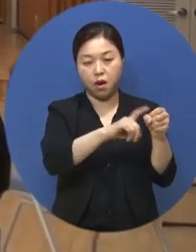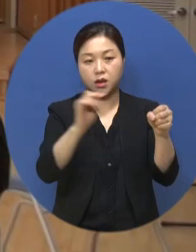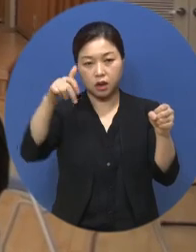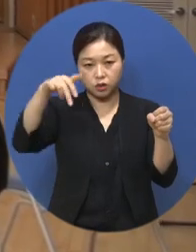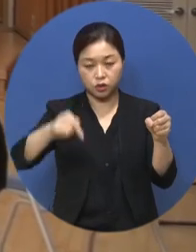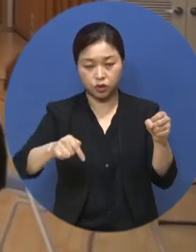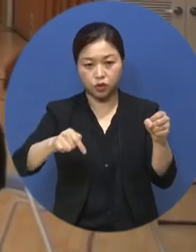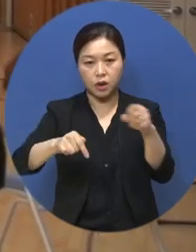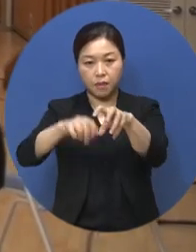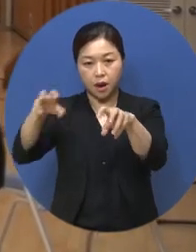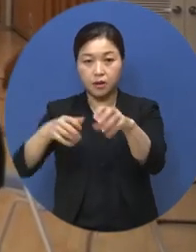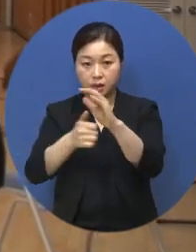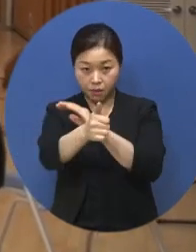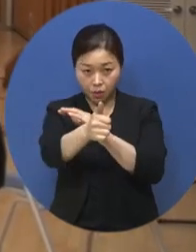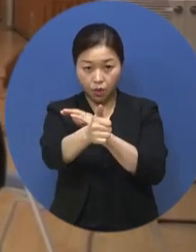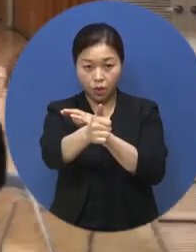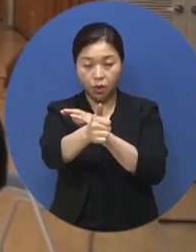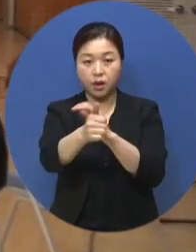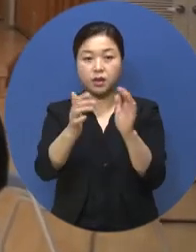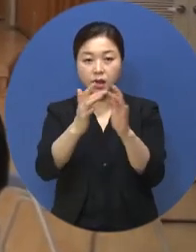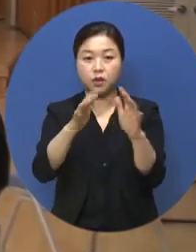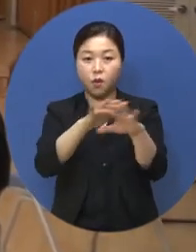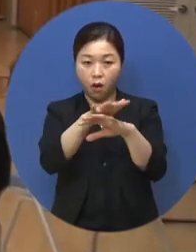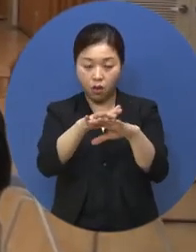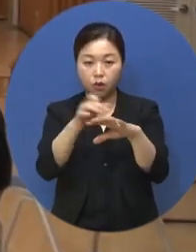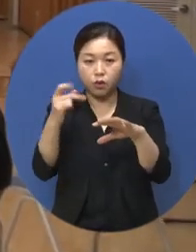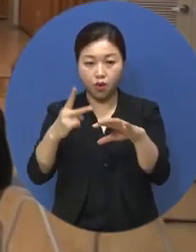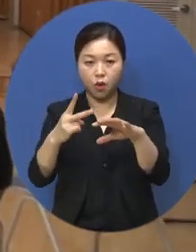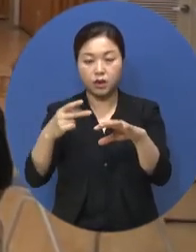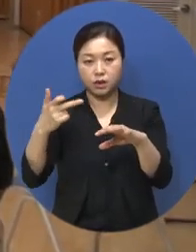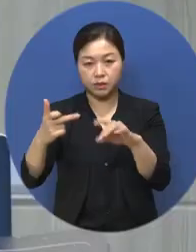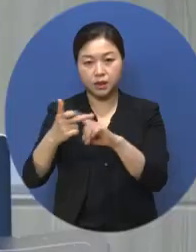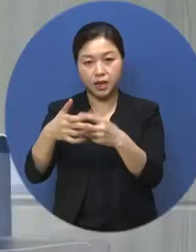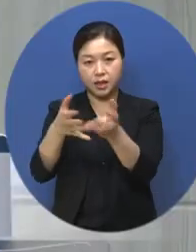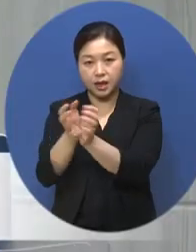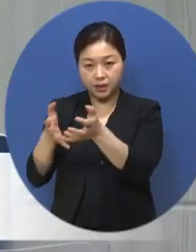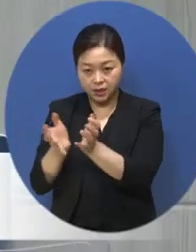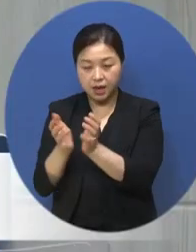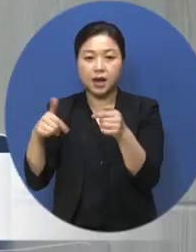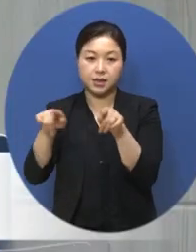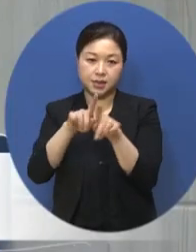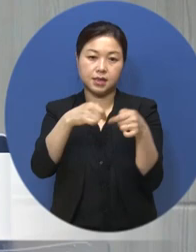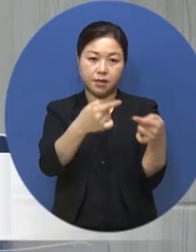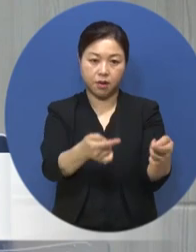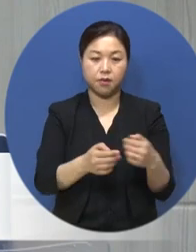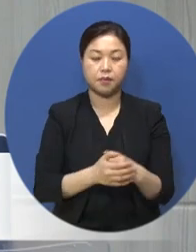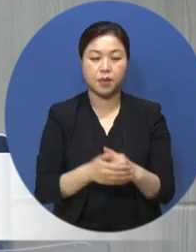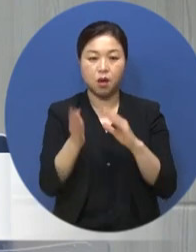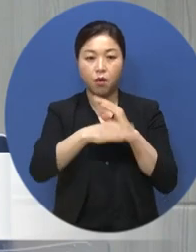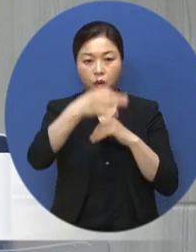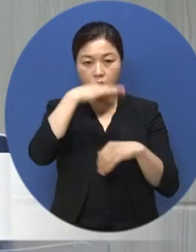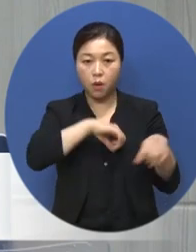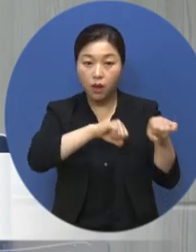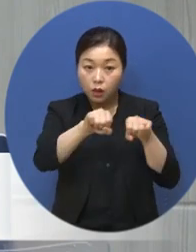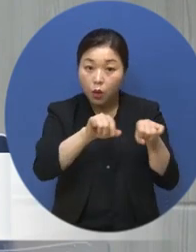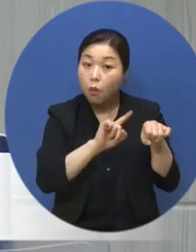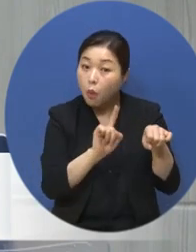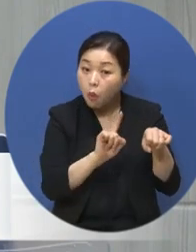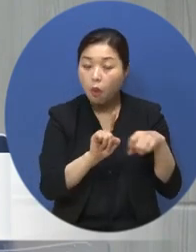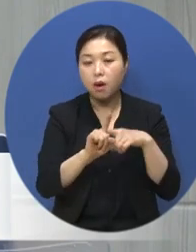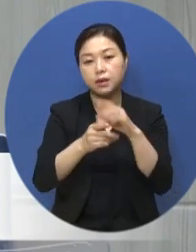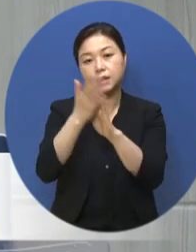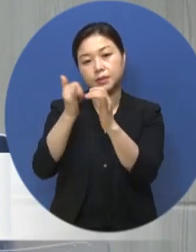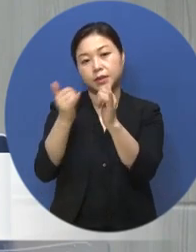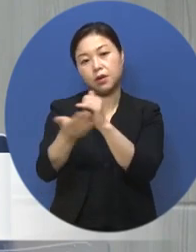네트워크와 17개 단체 및 기관이 공동으로 주관했습니다. 공익활동은 시민 여러분들의